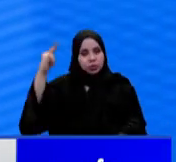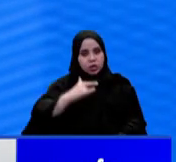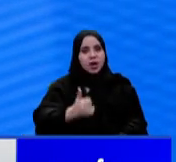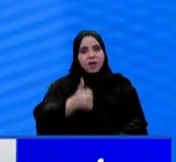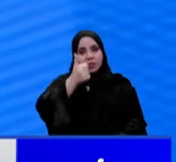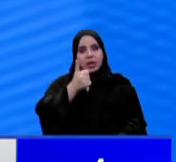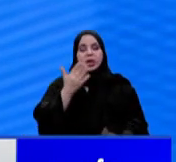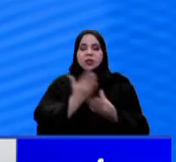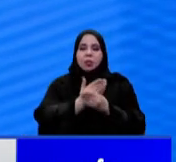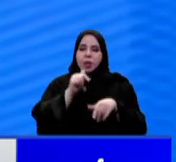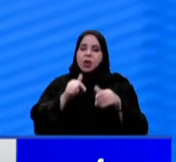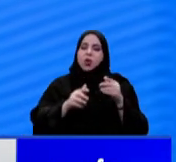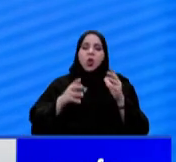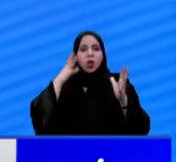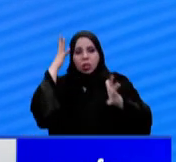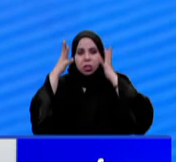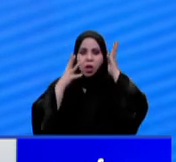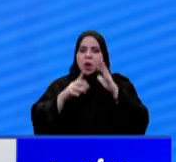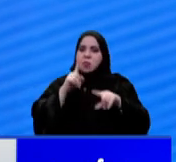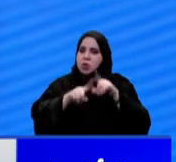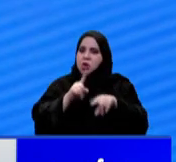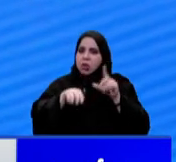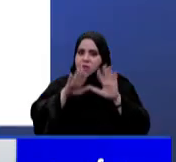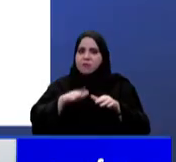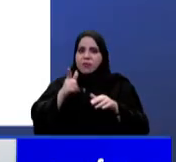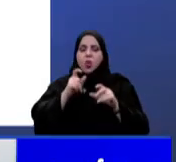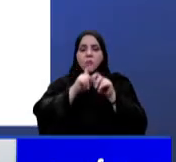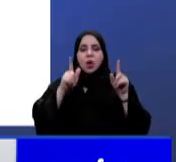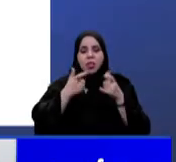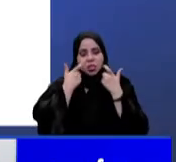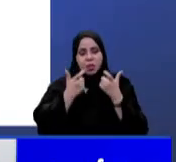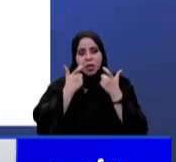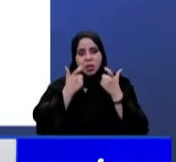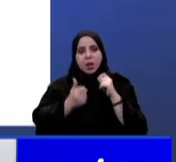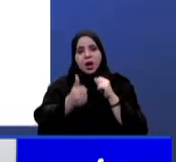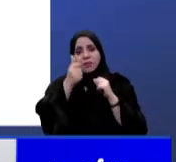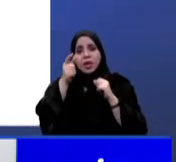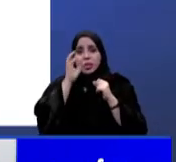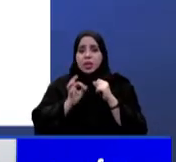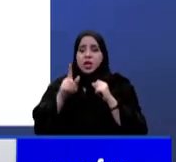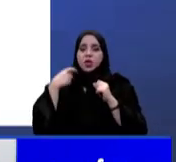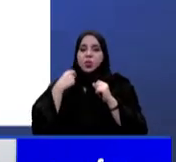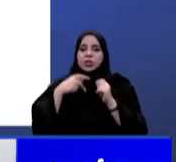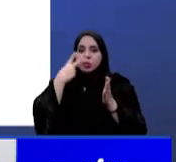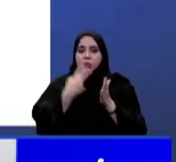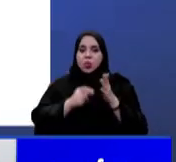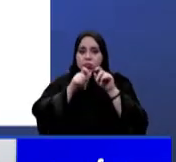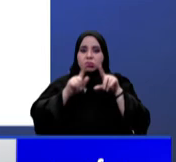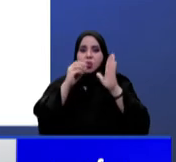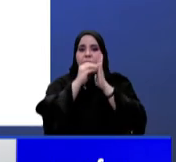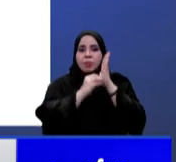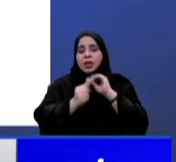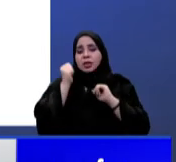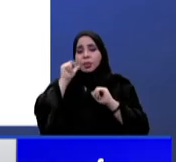فورا نظرا لتوتر الأوضاع هناك مما يوجب أخذ الحيطة والحذر. وتؤكد الوزارة على ما صدر عنها من بيانات